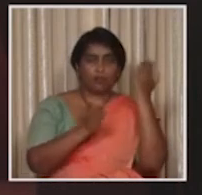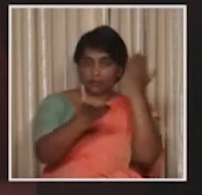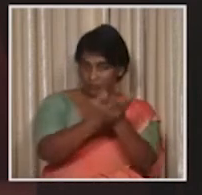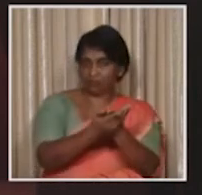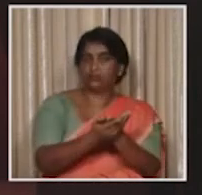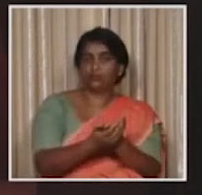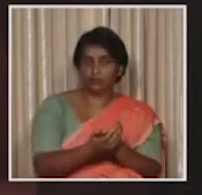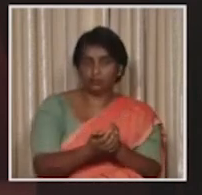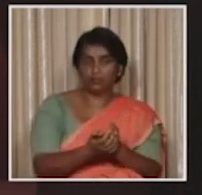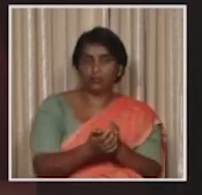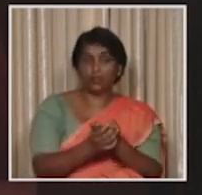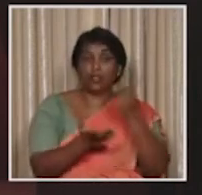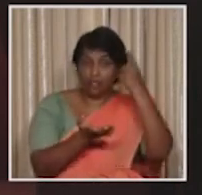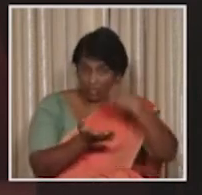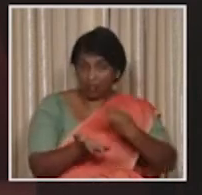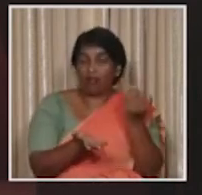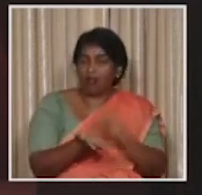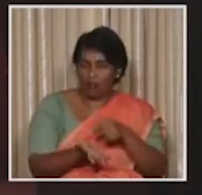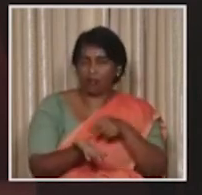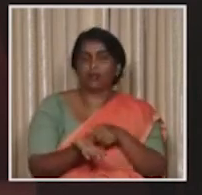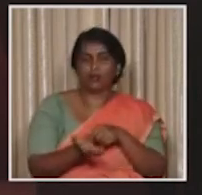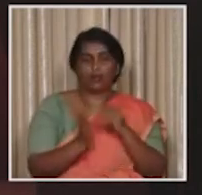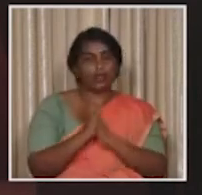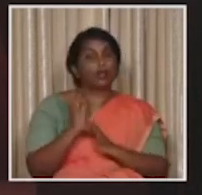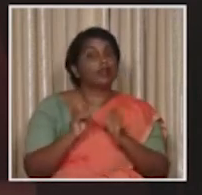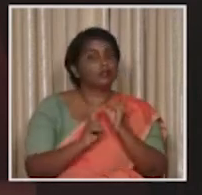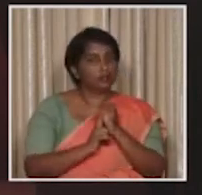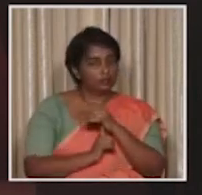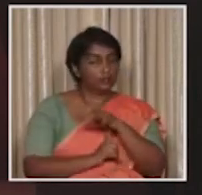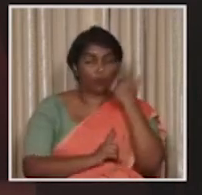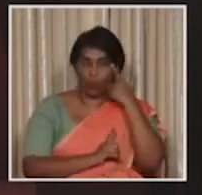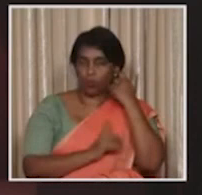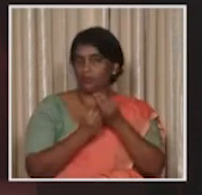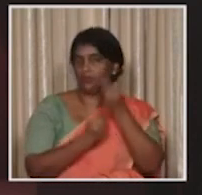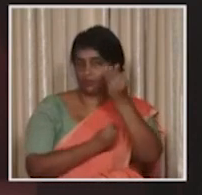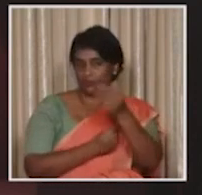සභාගත කරනවා දෙවෙනි වතාවට ඇමතිවරයාගේ